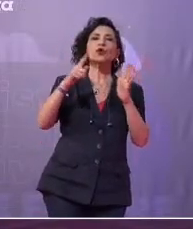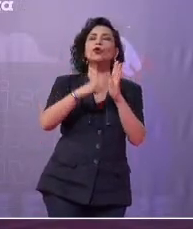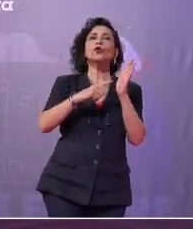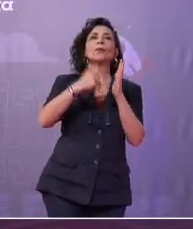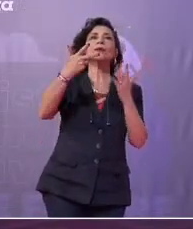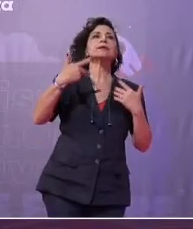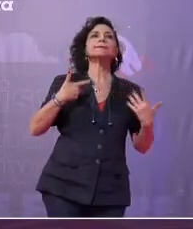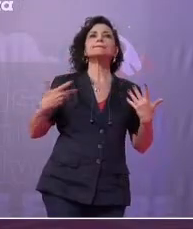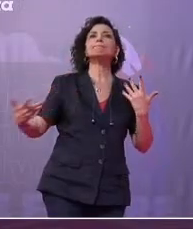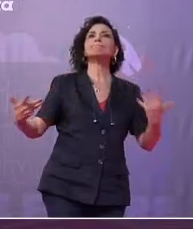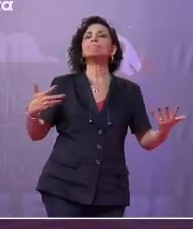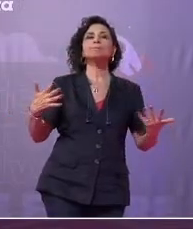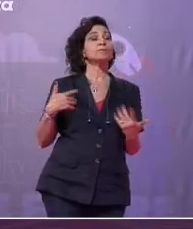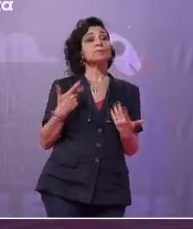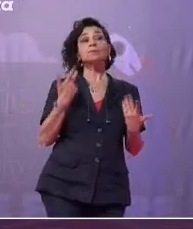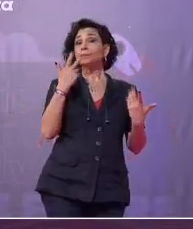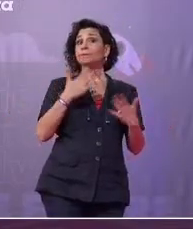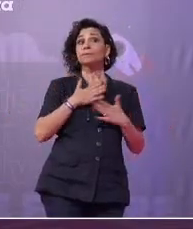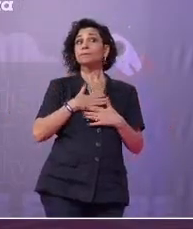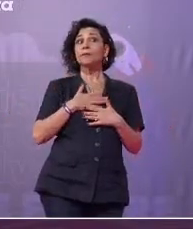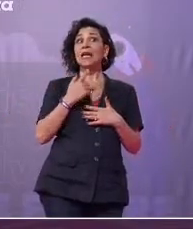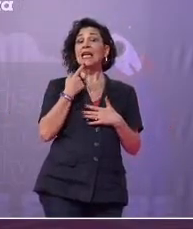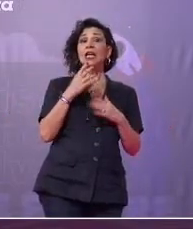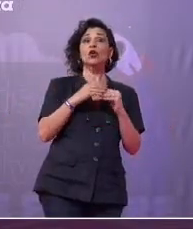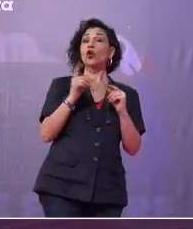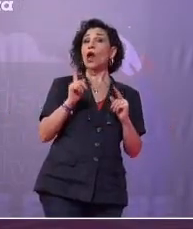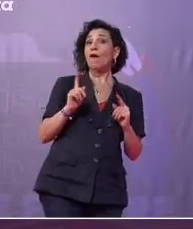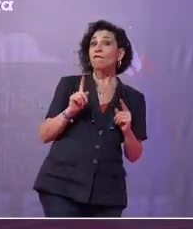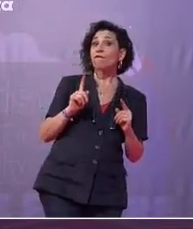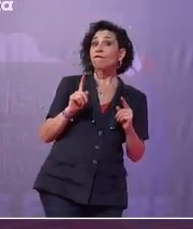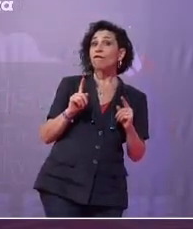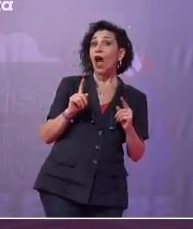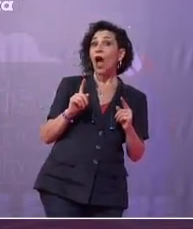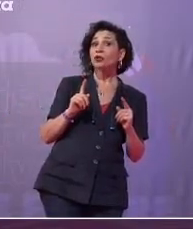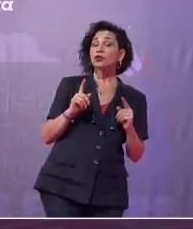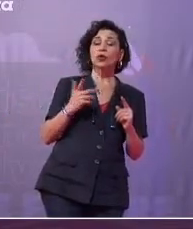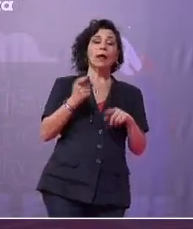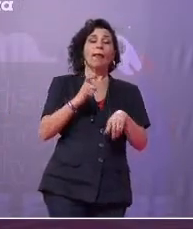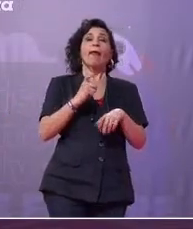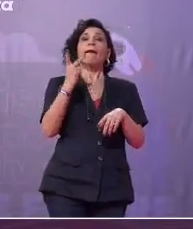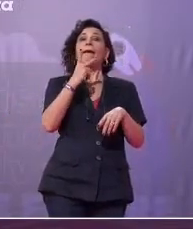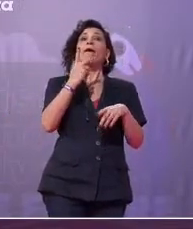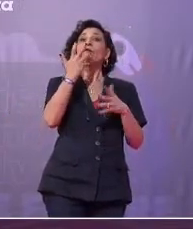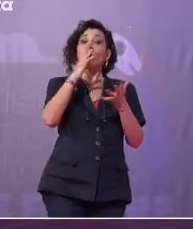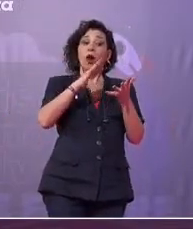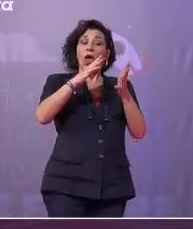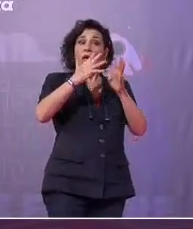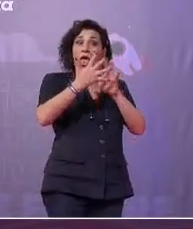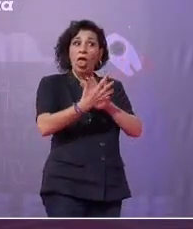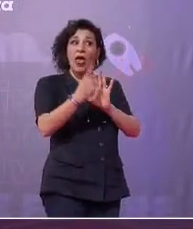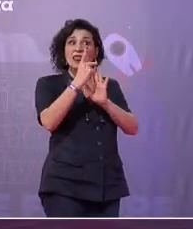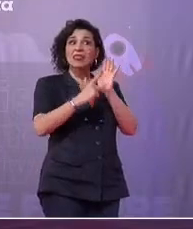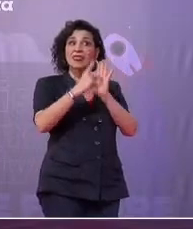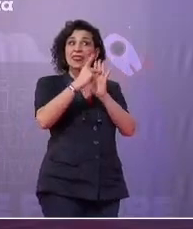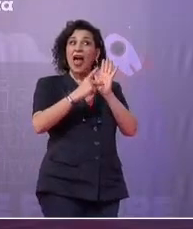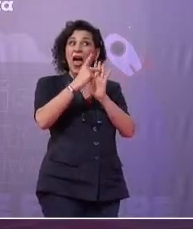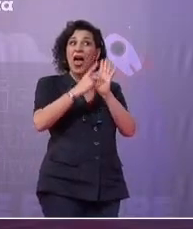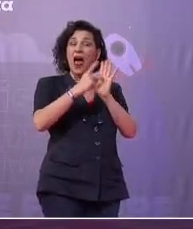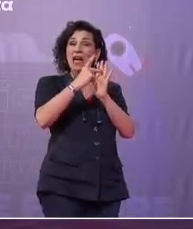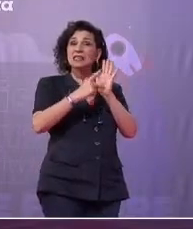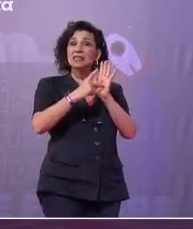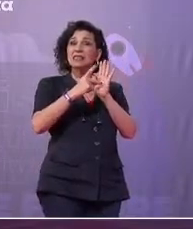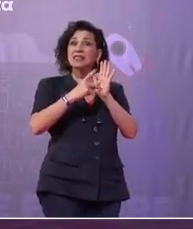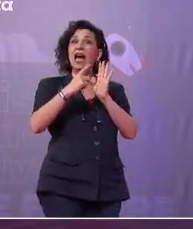mesi sinceramente chi non l'ha ancora fatto ha ancora poco per passare alla creazione di un suo dat Lake deve cercare di